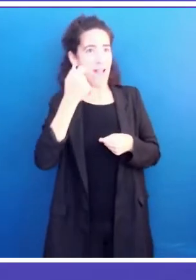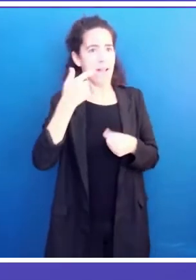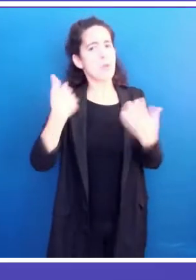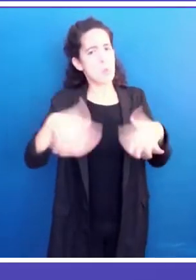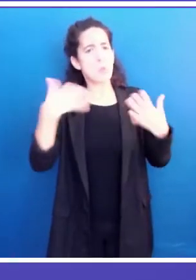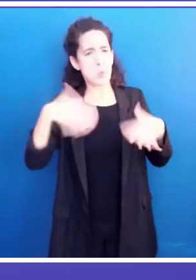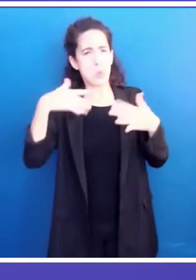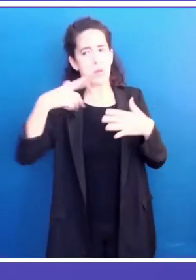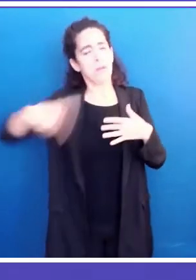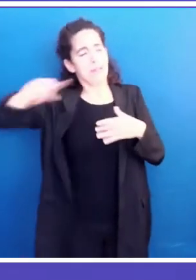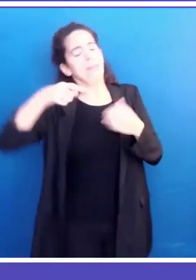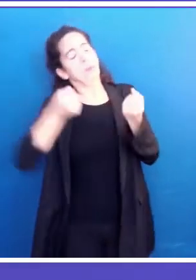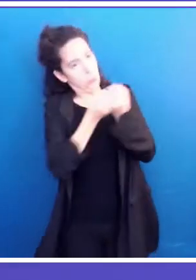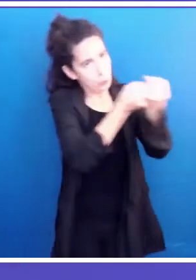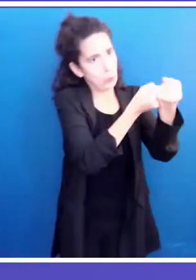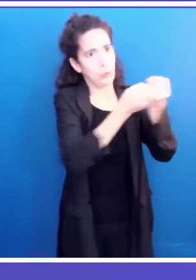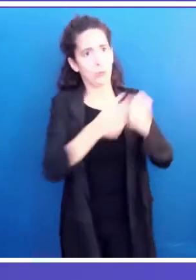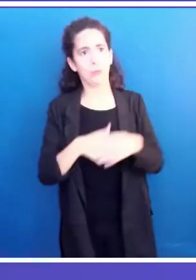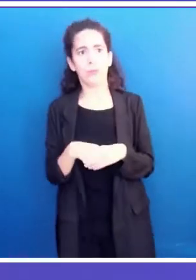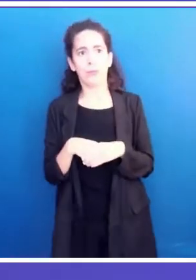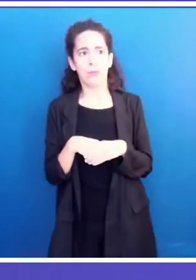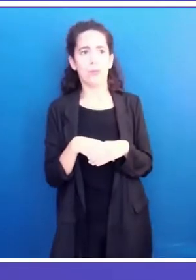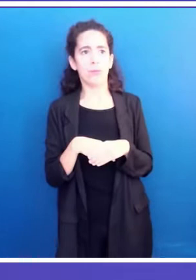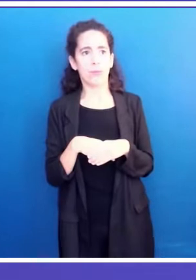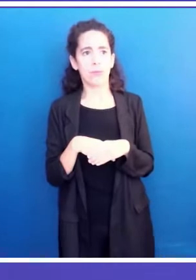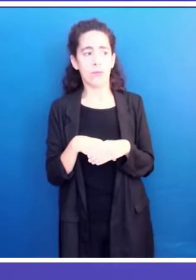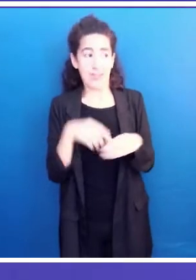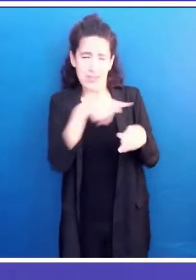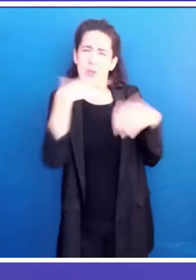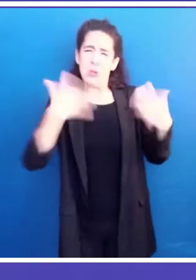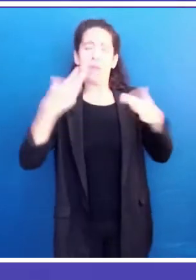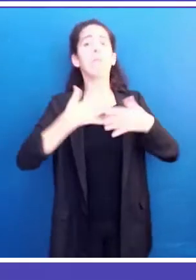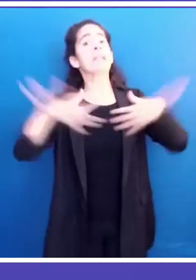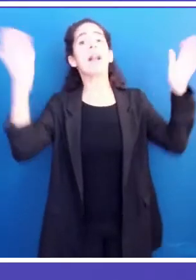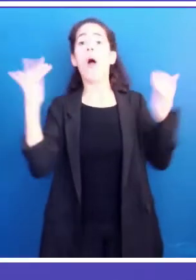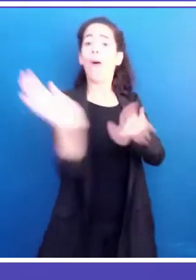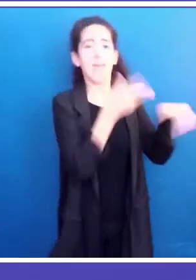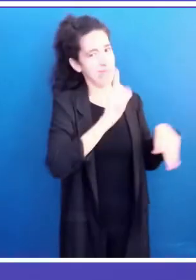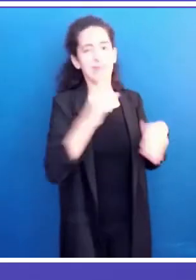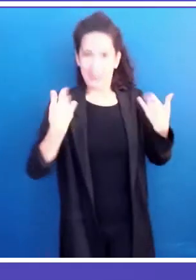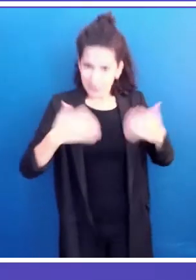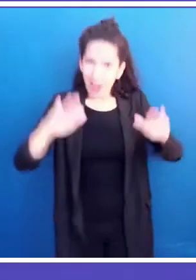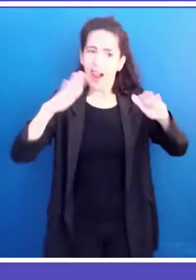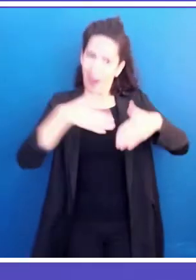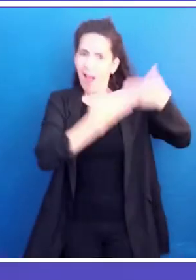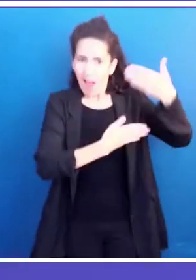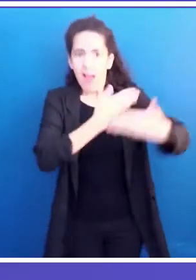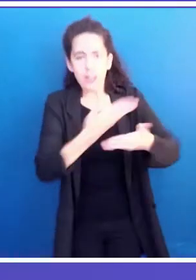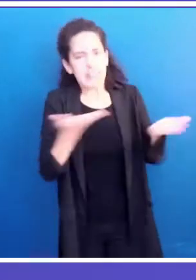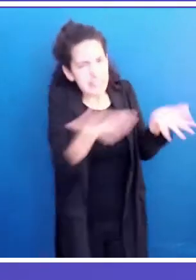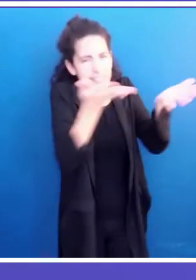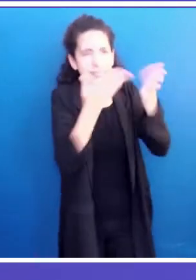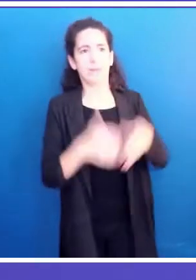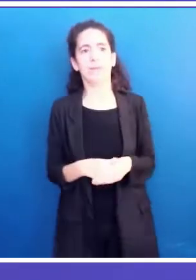المهنيين من أجل أن نمضي قدما في هذا المجال، لا سيما بالنسبة للنساء اللواتي واجهن